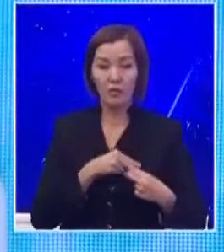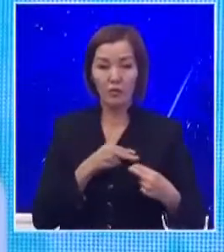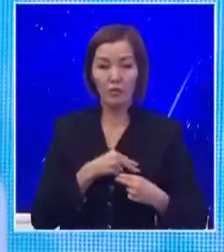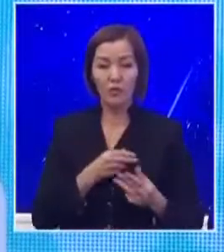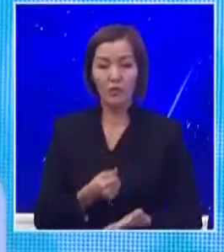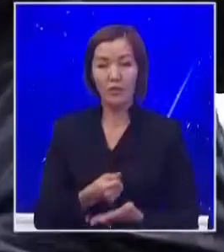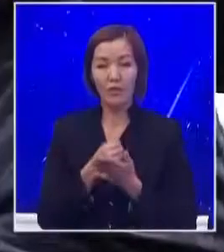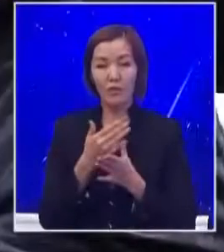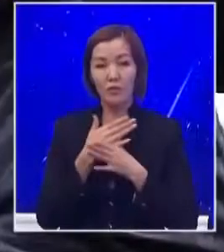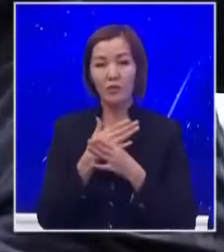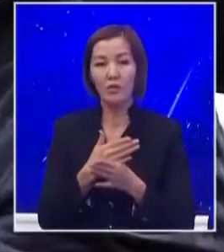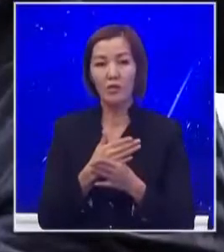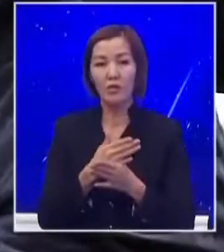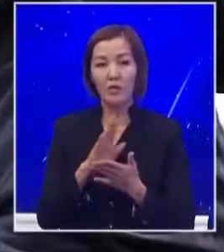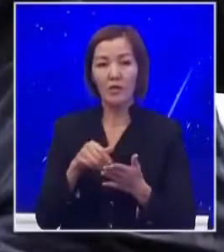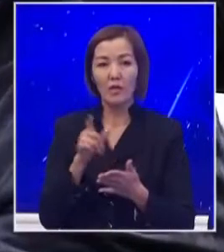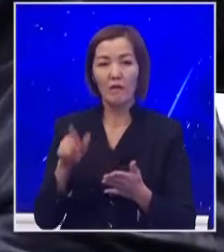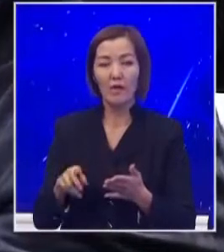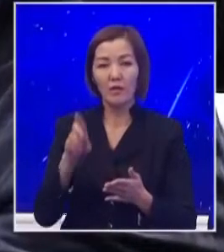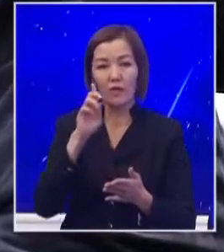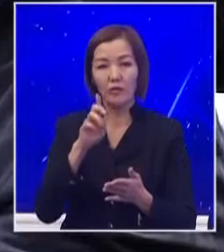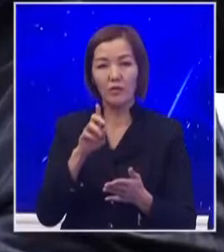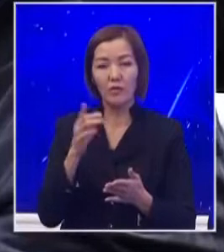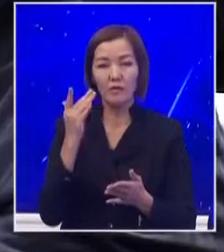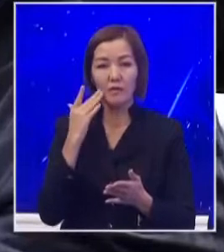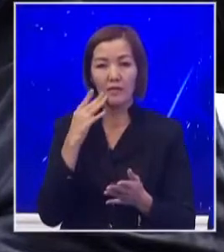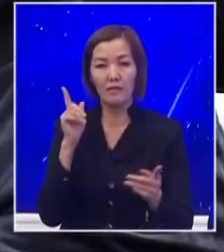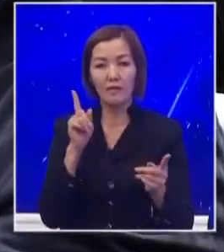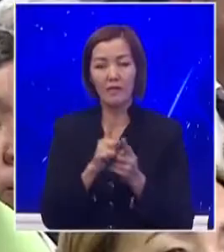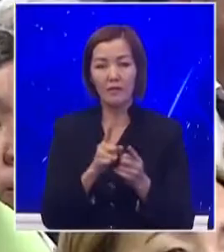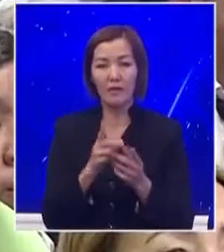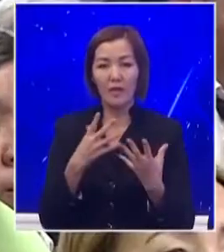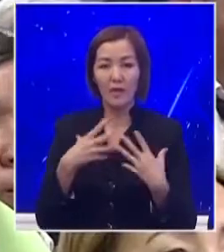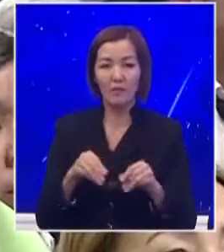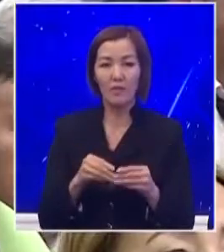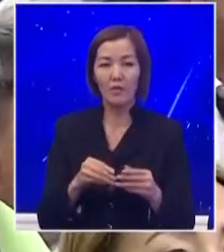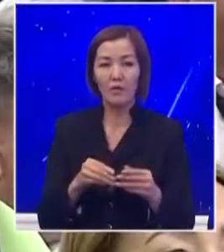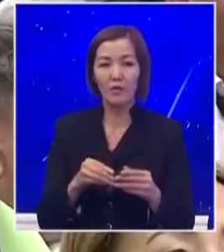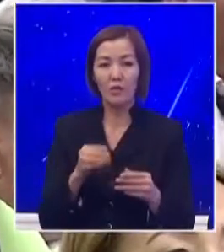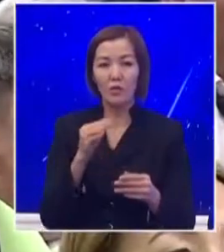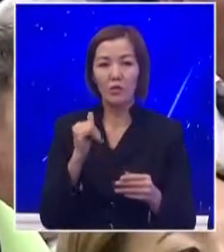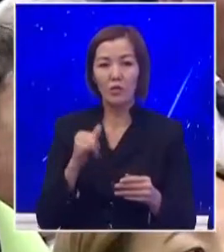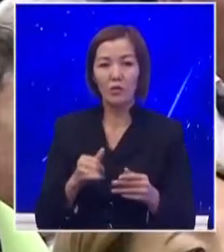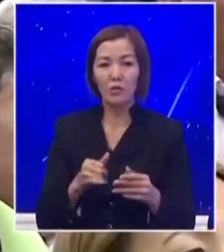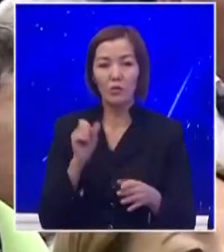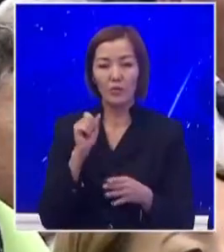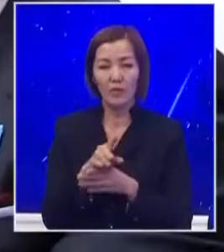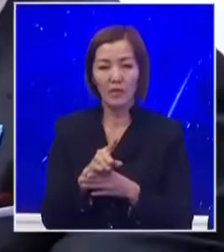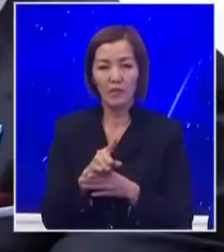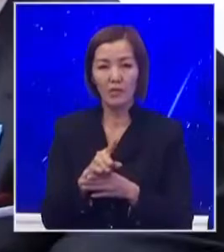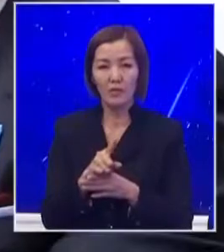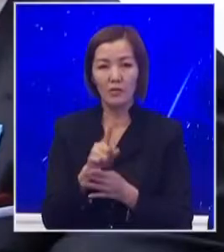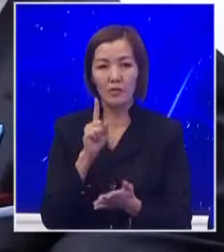за поддержку. Глава государства на встрече с общественностью в области ЖТСУ поставил перед всеми